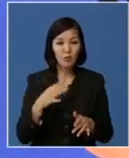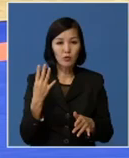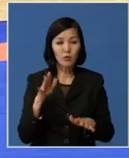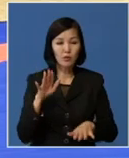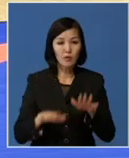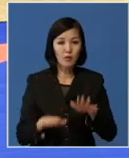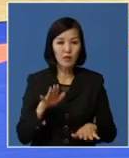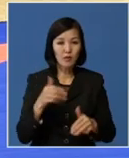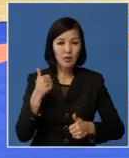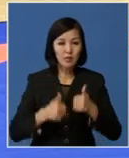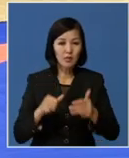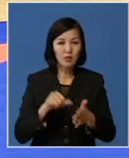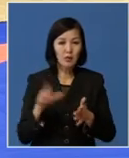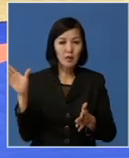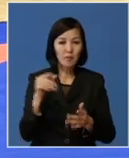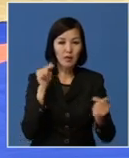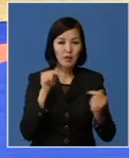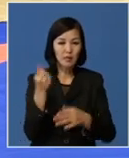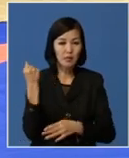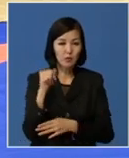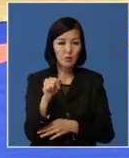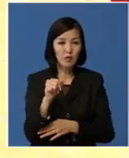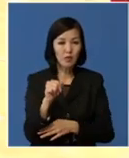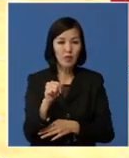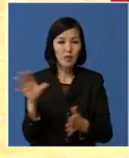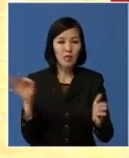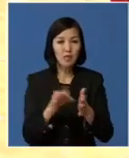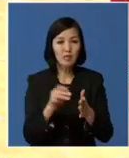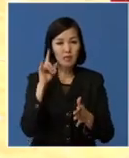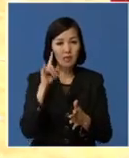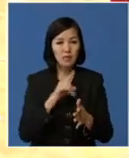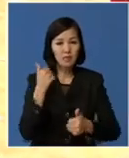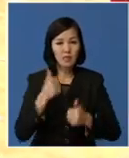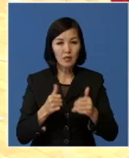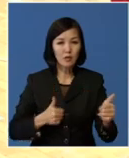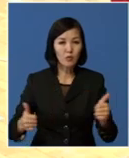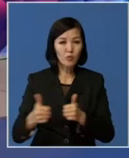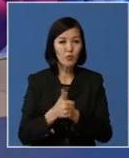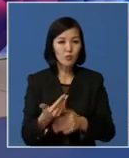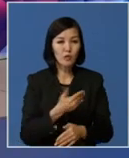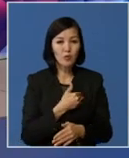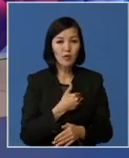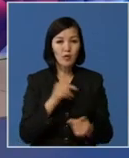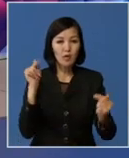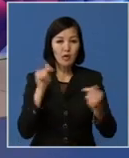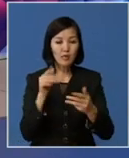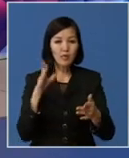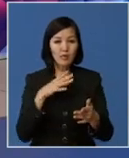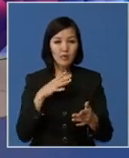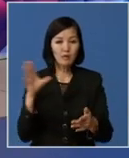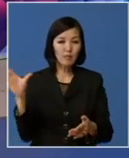салмақта сынға түскен ол барлық қарсыласын ұтты. Оның ендігі мақсаты Қазақстан біріншілігінде топ жару. Қарсыластарым